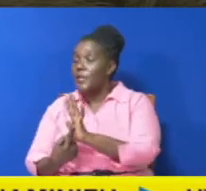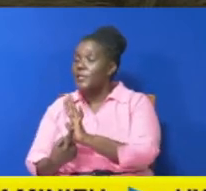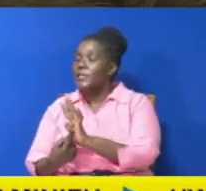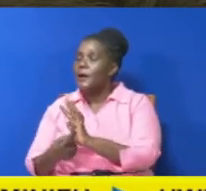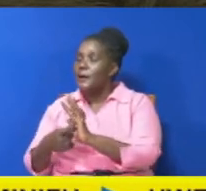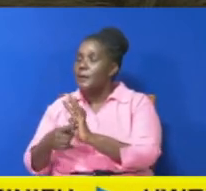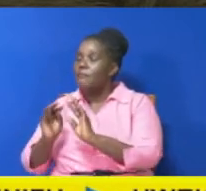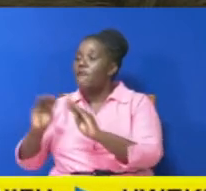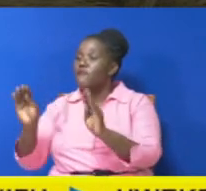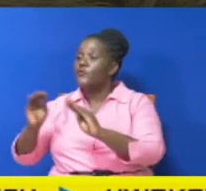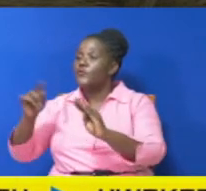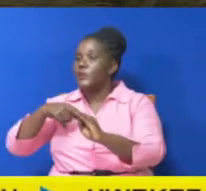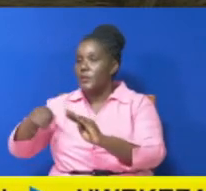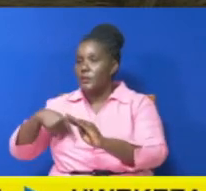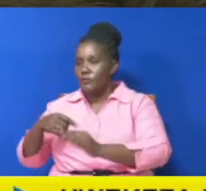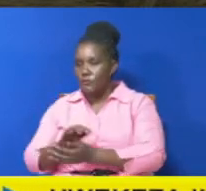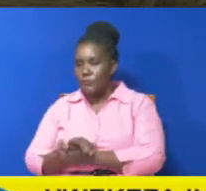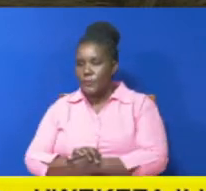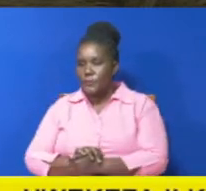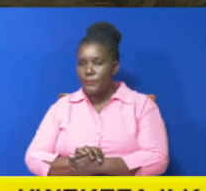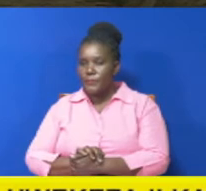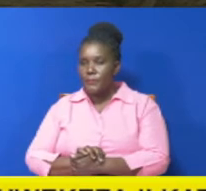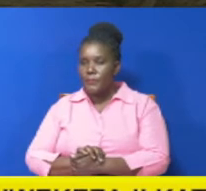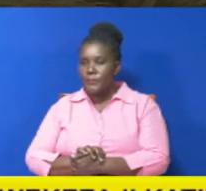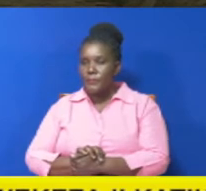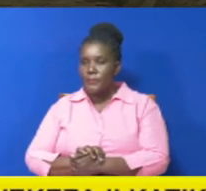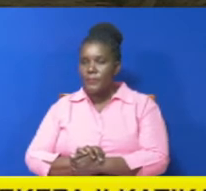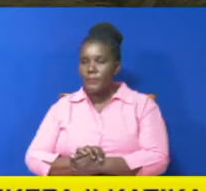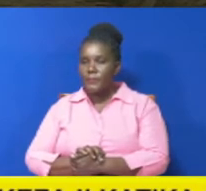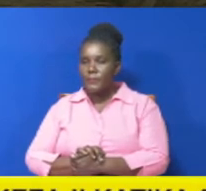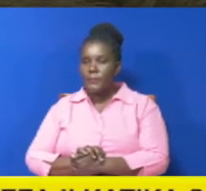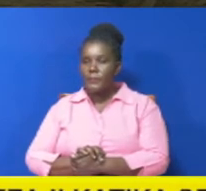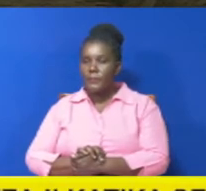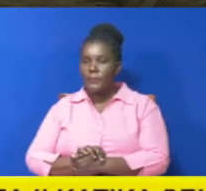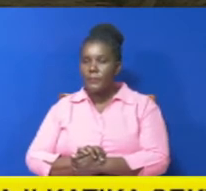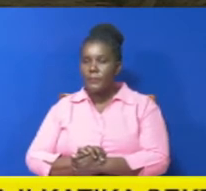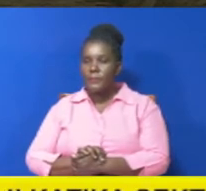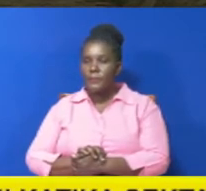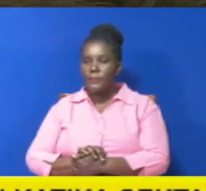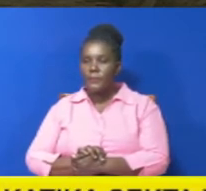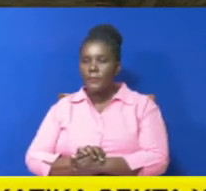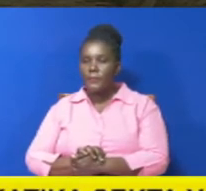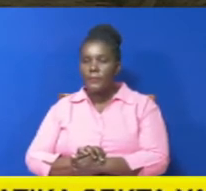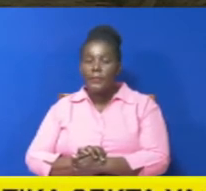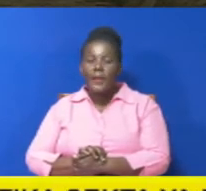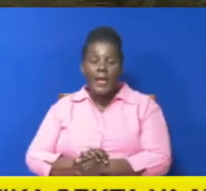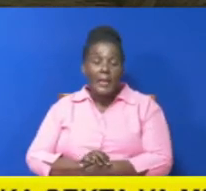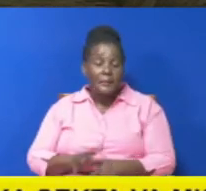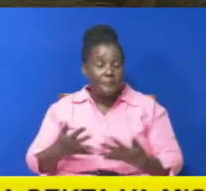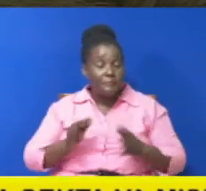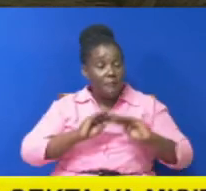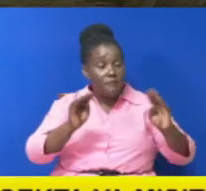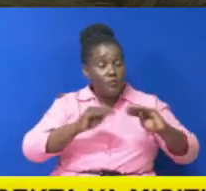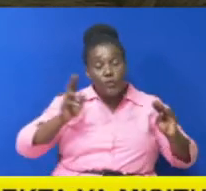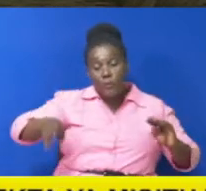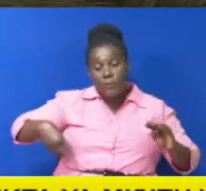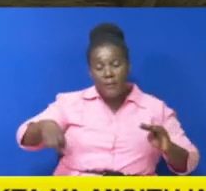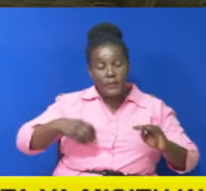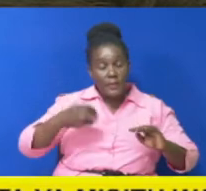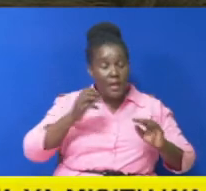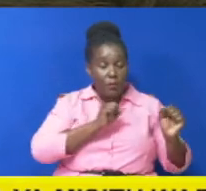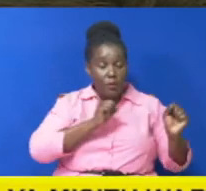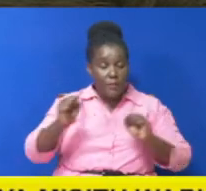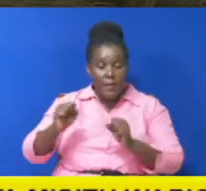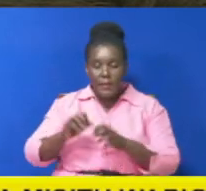kama mikoa chechefu, hotspot regions. Mafunzo kwa maafisa wa uhamiaji, maafisa wa